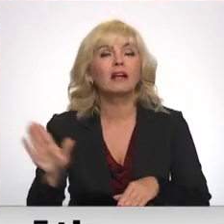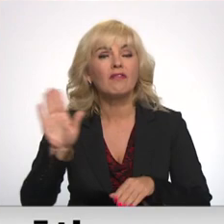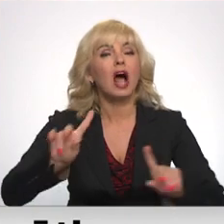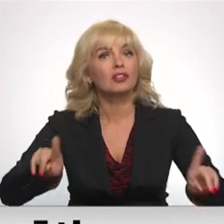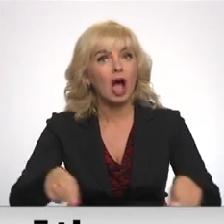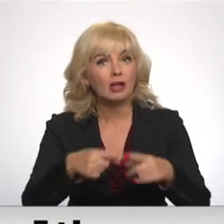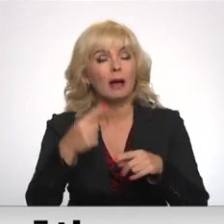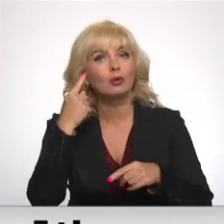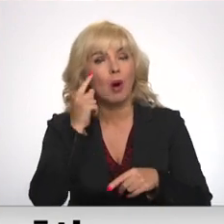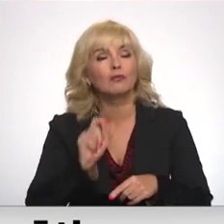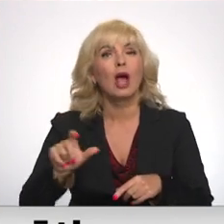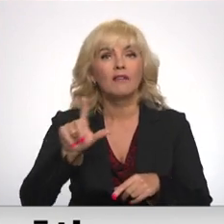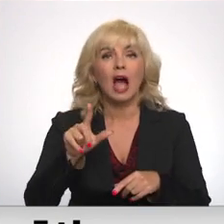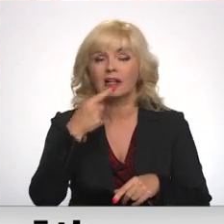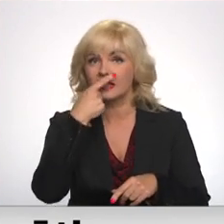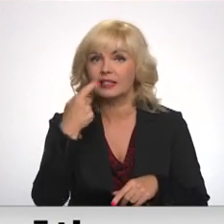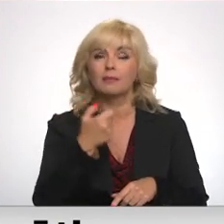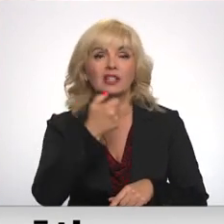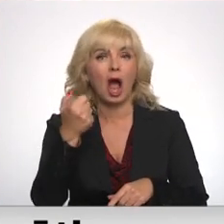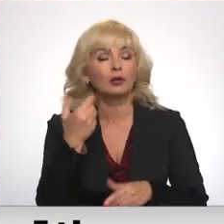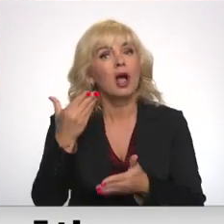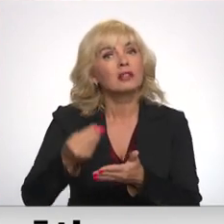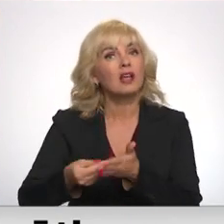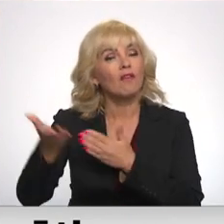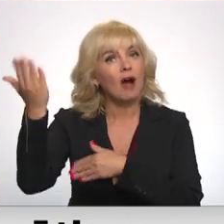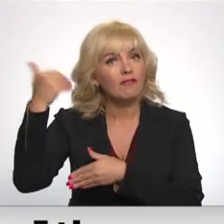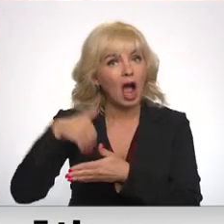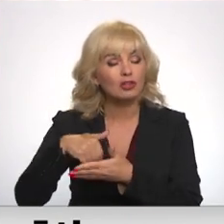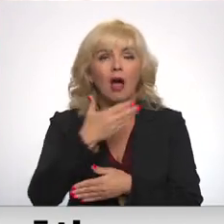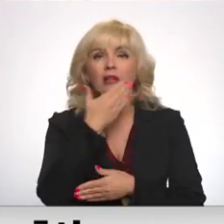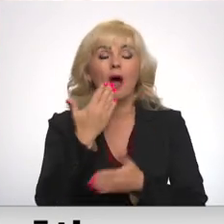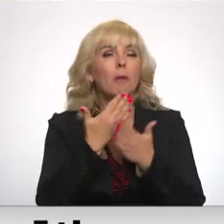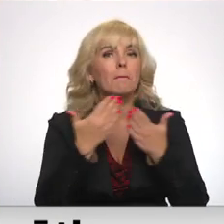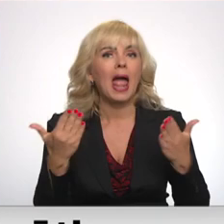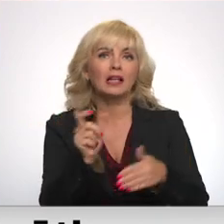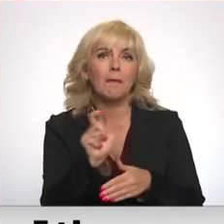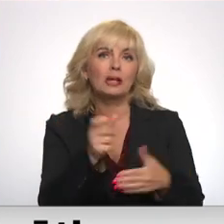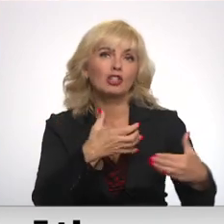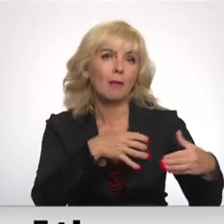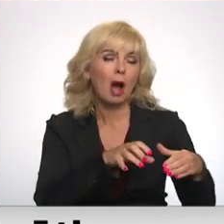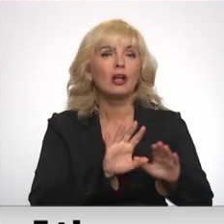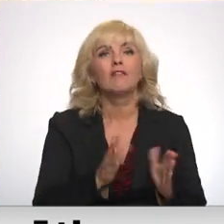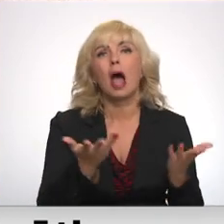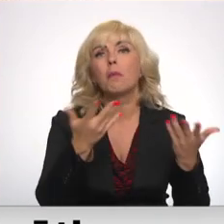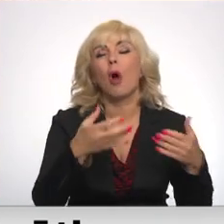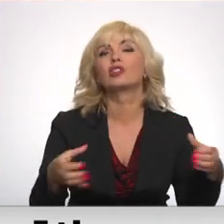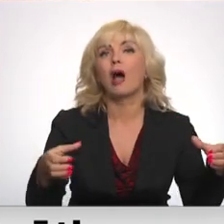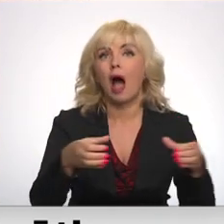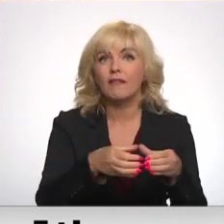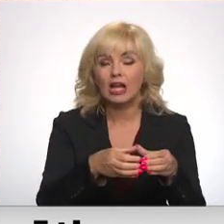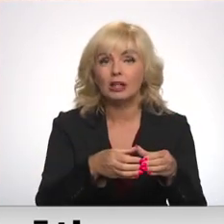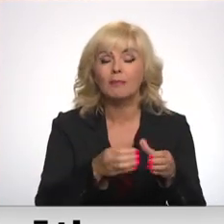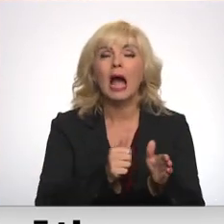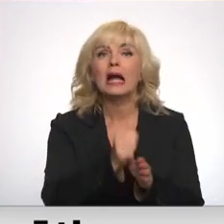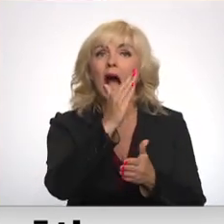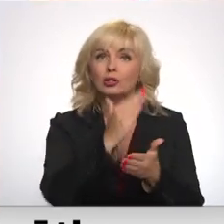ir domājušas vairāk kā 100 gadus savā vēsturē. Tā nav pēdējā brīža partija vai politiskā apvienība. Kandidātu